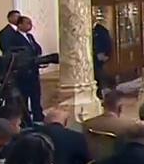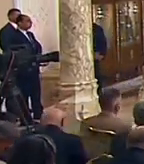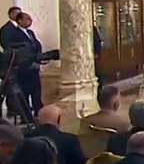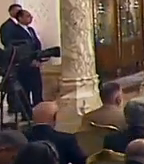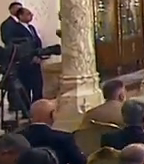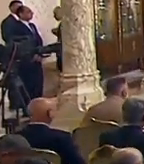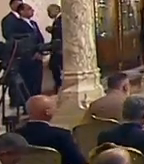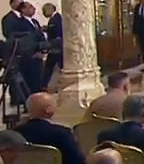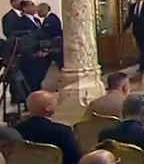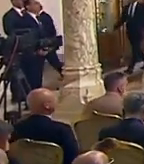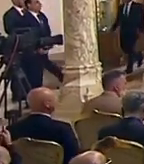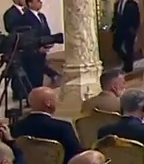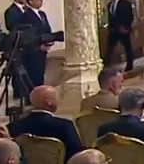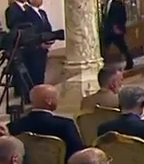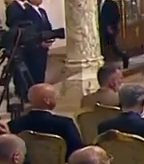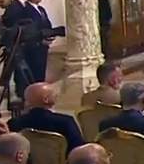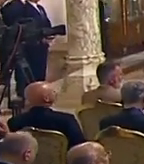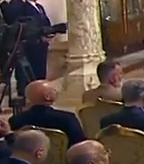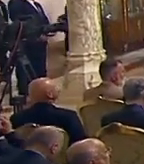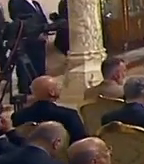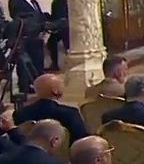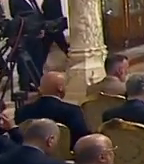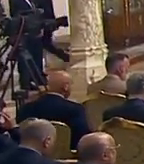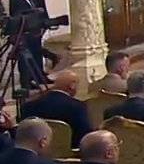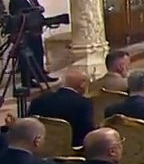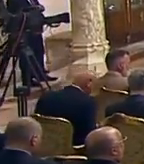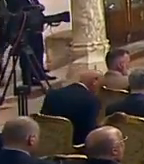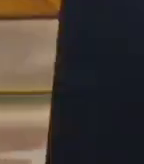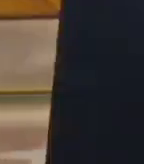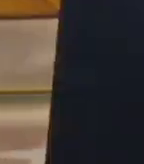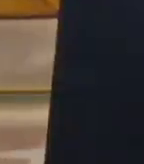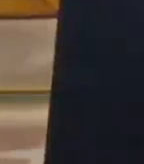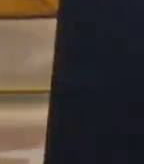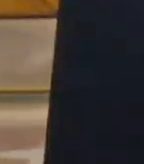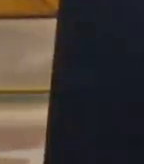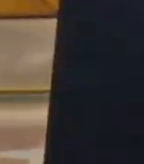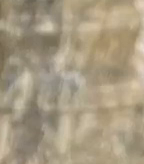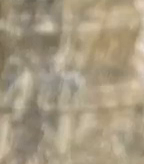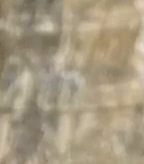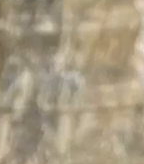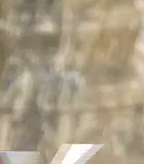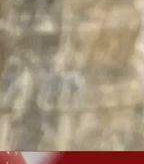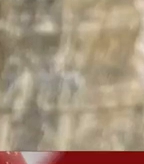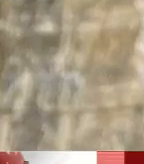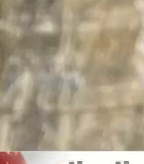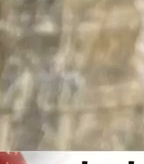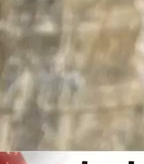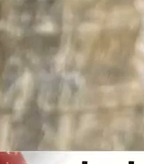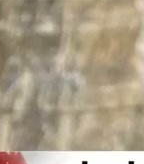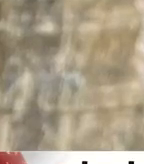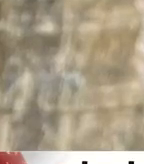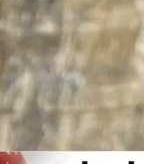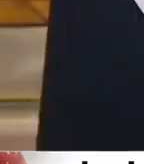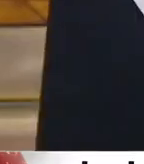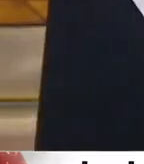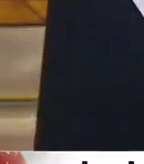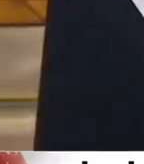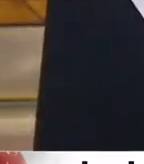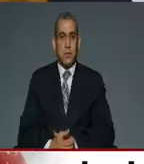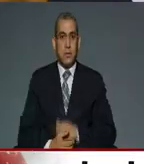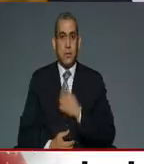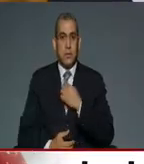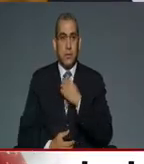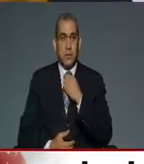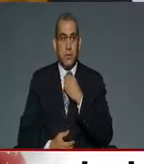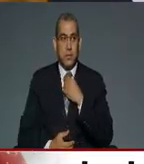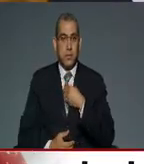بسم الله الرحمن الرحيم فخامه الرئيس والصديق العزيز الكسندر فوتيس رئيس جمهوريه سربيا